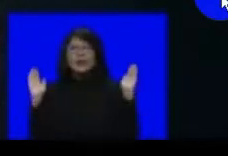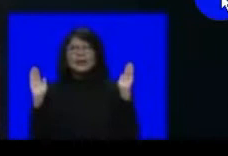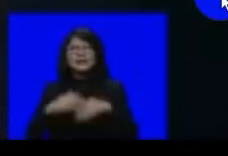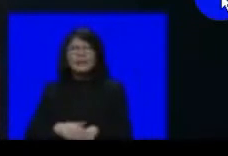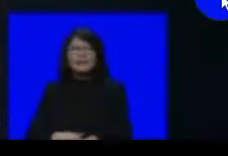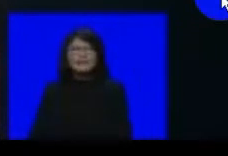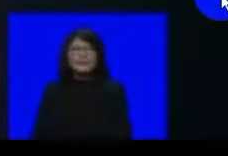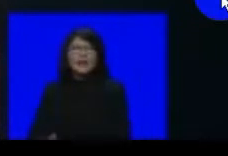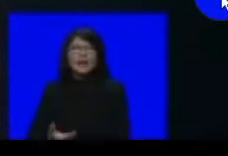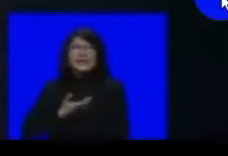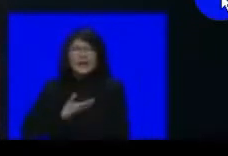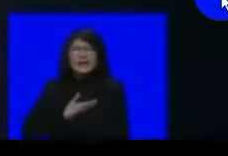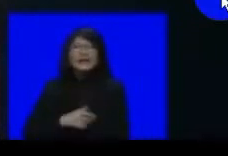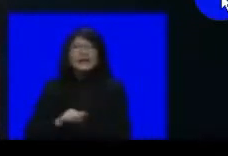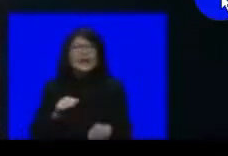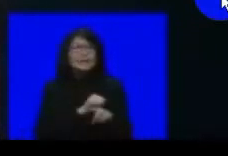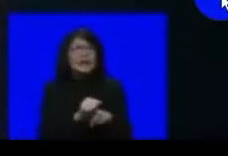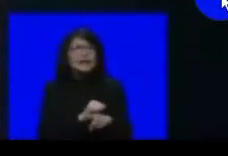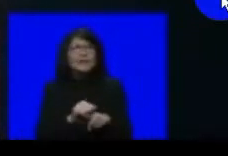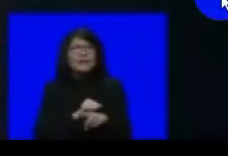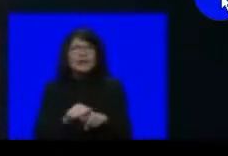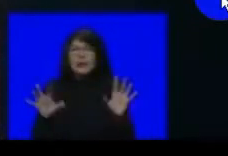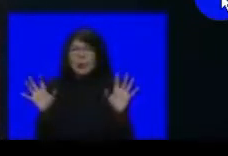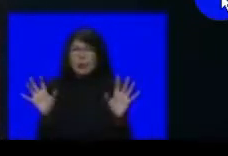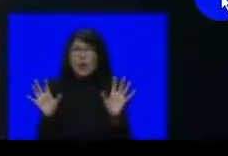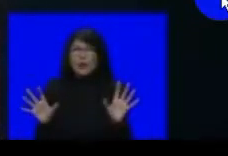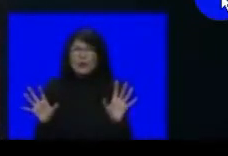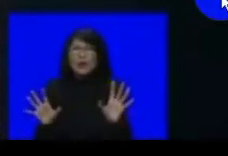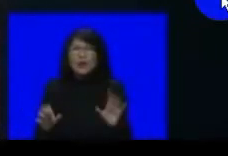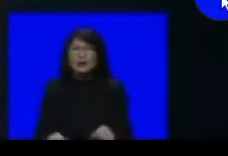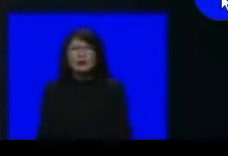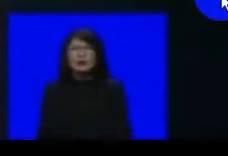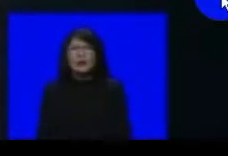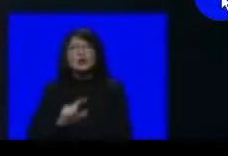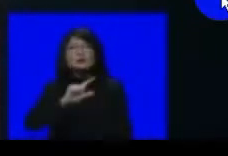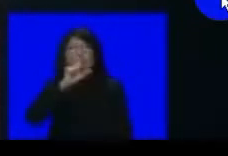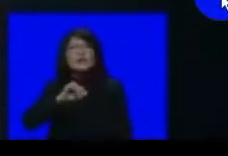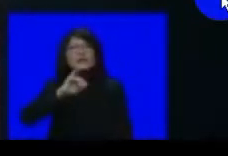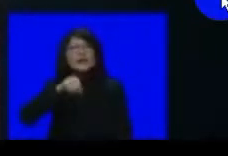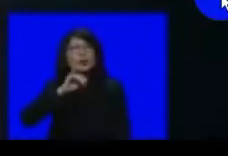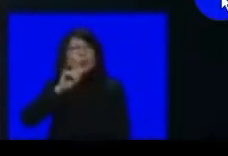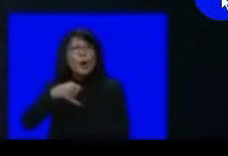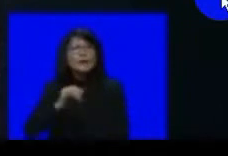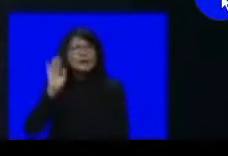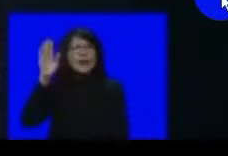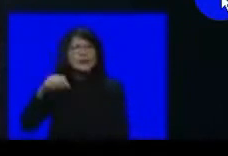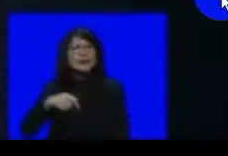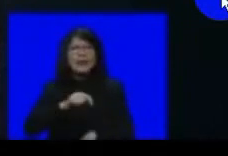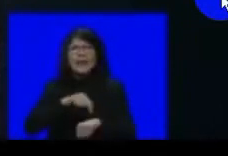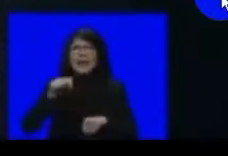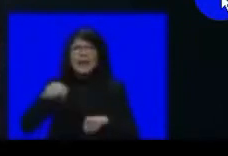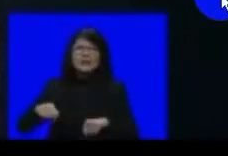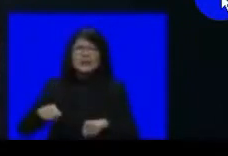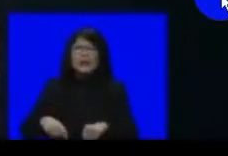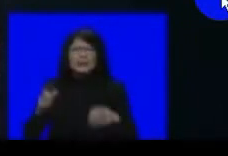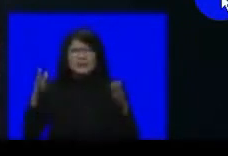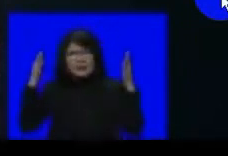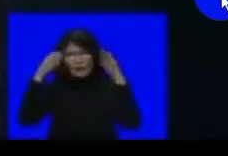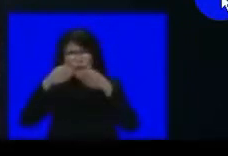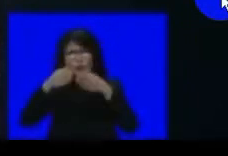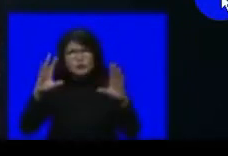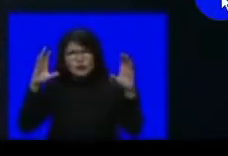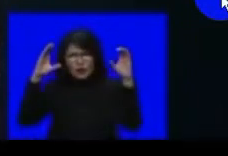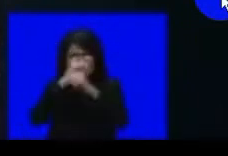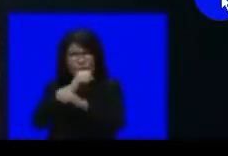ingin ada pelatihan-pelatihan yang lebih masif di Januari nanti, karena saat ini kawan-kawan masih fokus